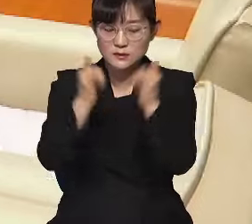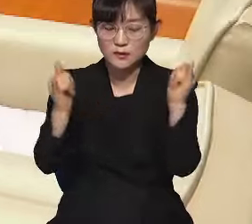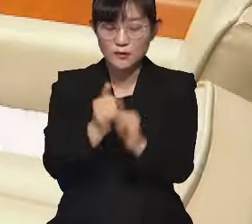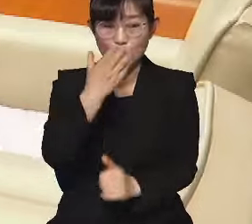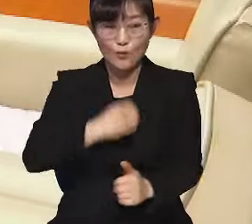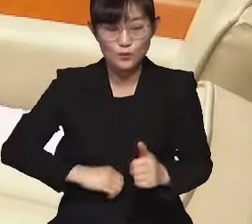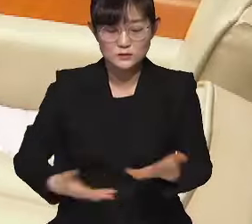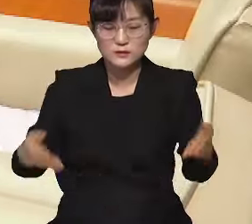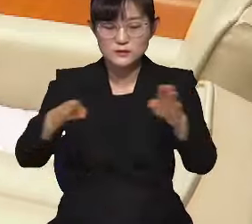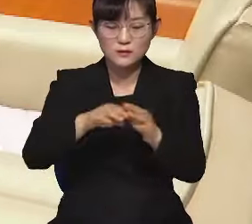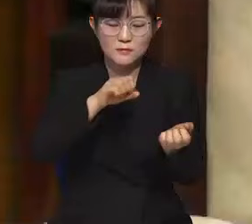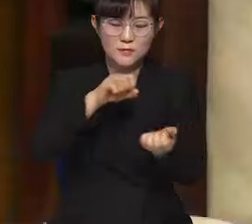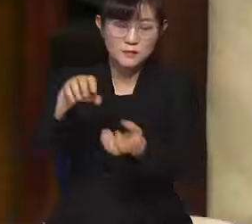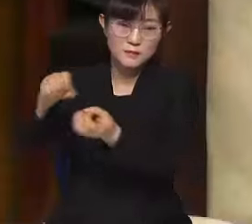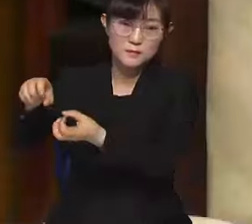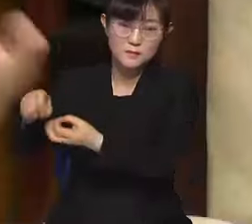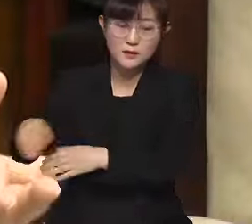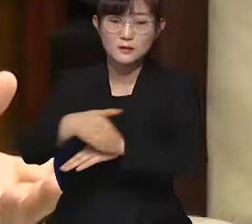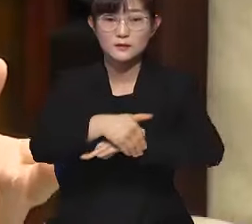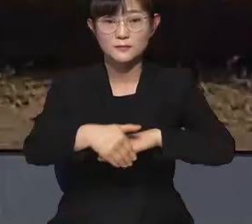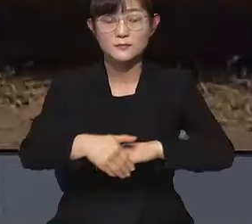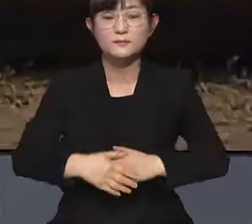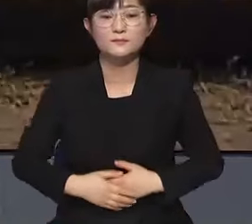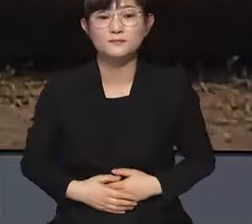등에 전달될 예정입니다.